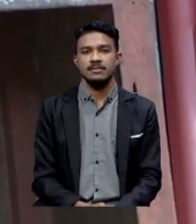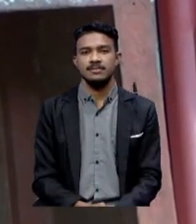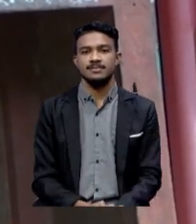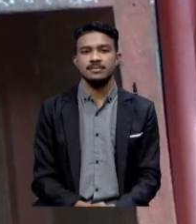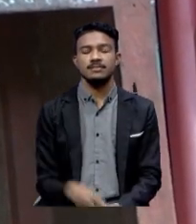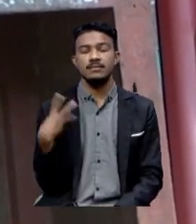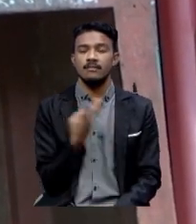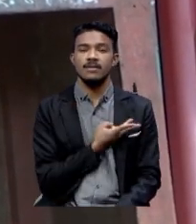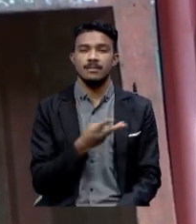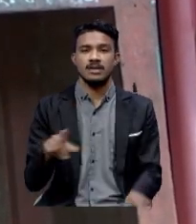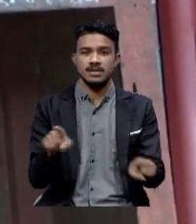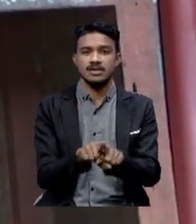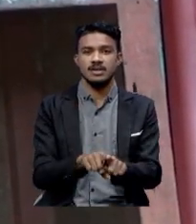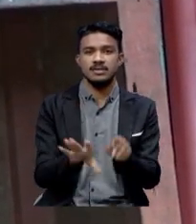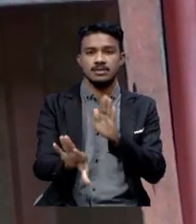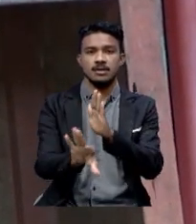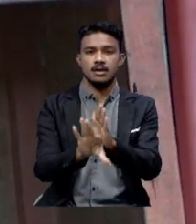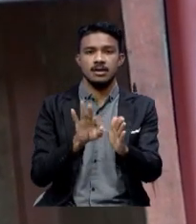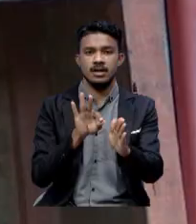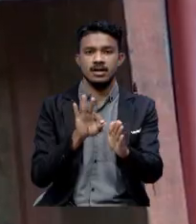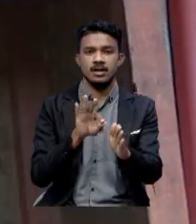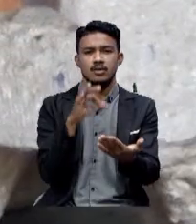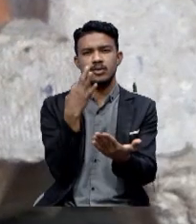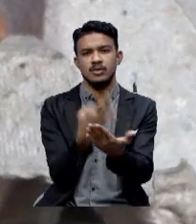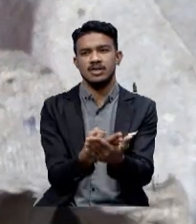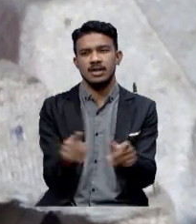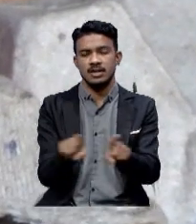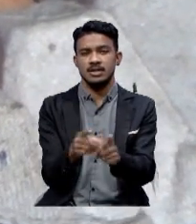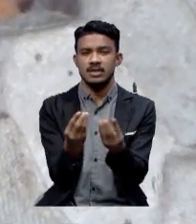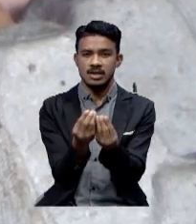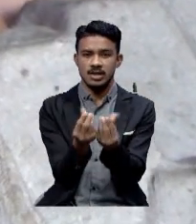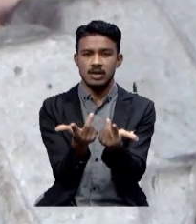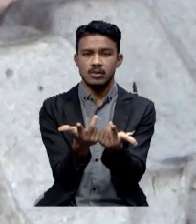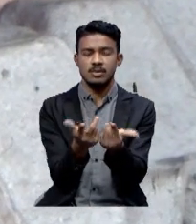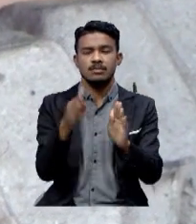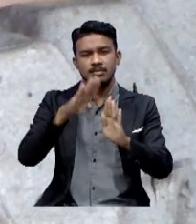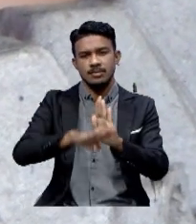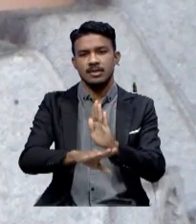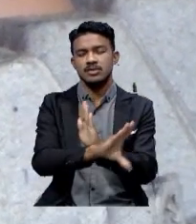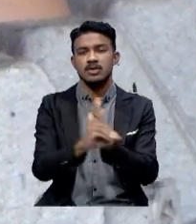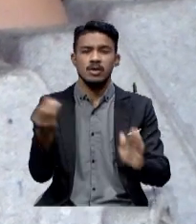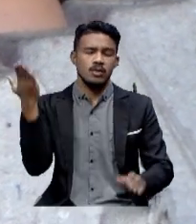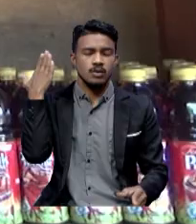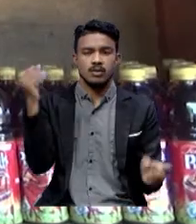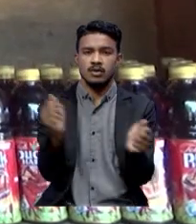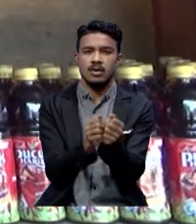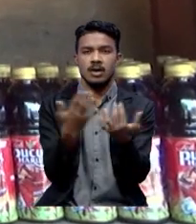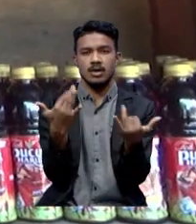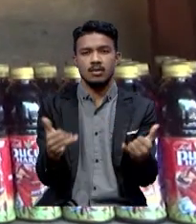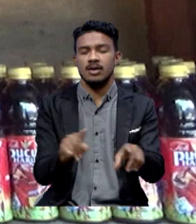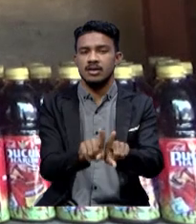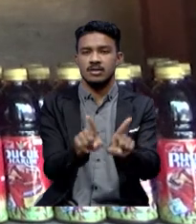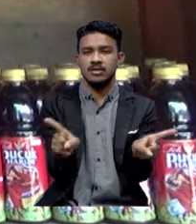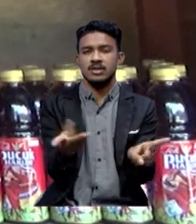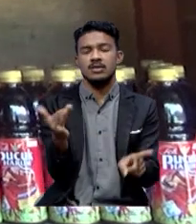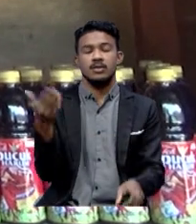Ne ami ansa etan, rendi rendi mo sansa ki, gilip tuan, menu sulu. Kumpara ulu ko agora, ya ulu,